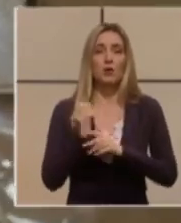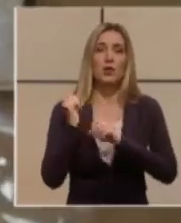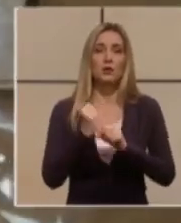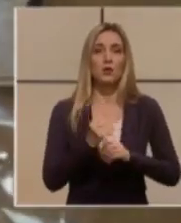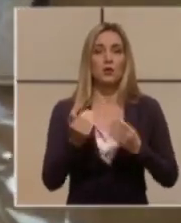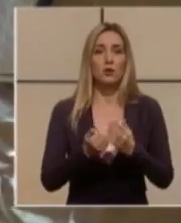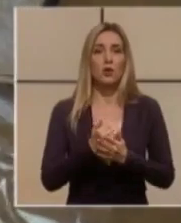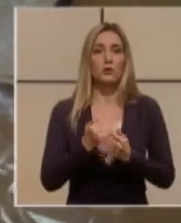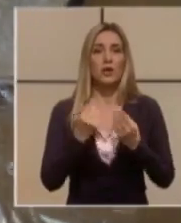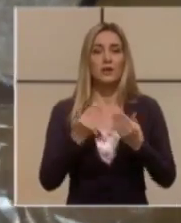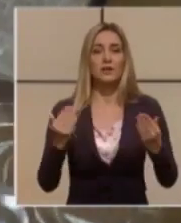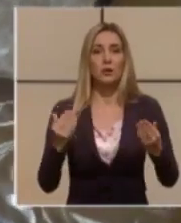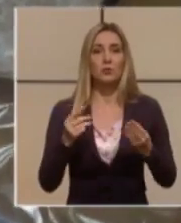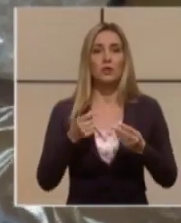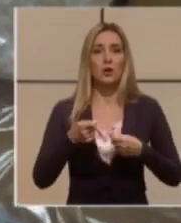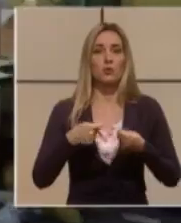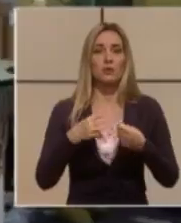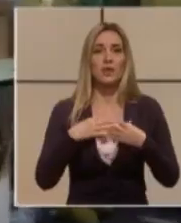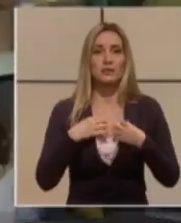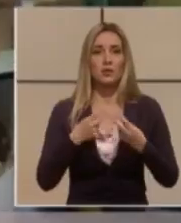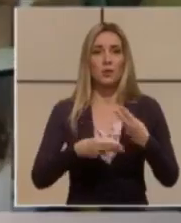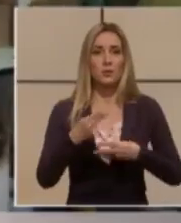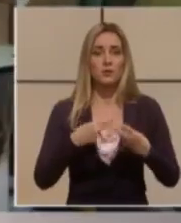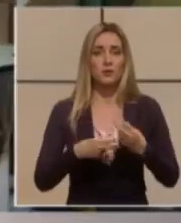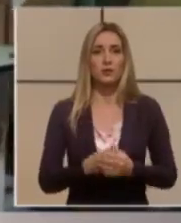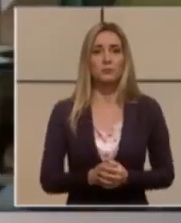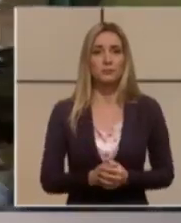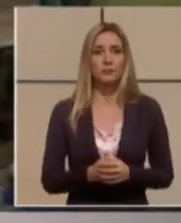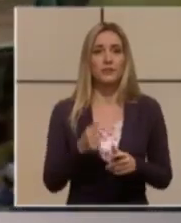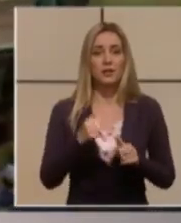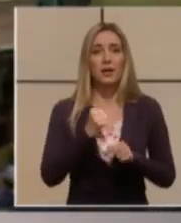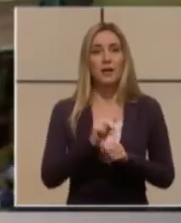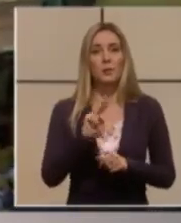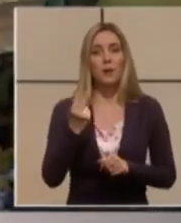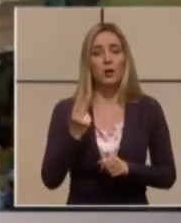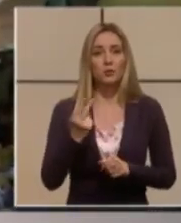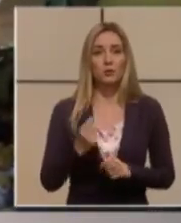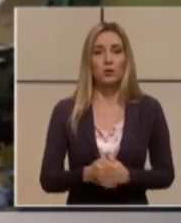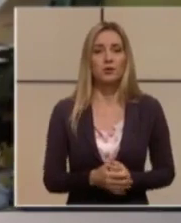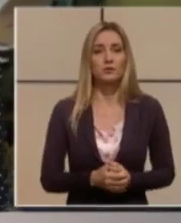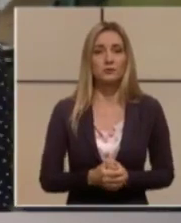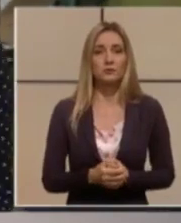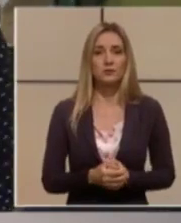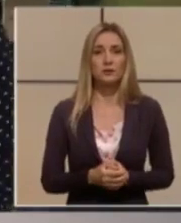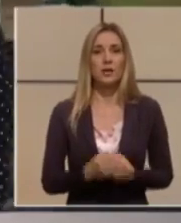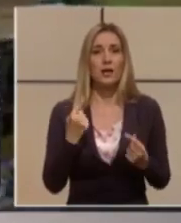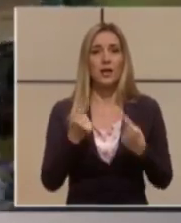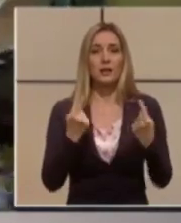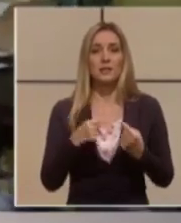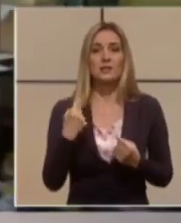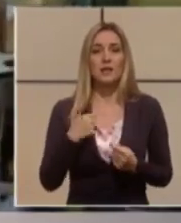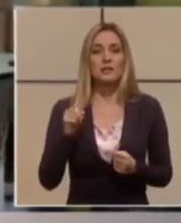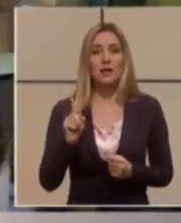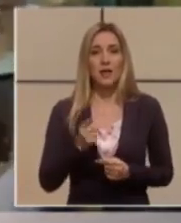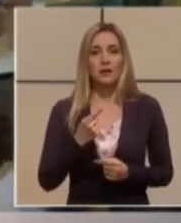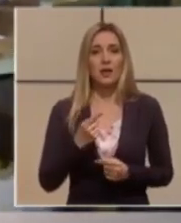donio nove trendove u tekstilnoj proizvodnji. Bavimo se malo drugom djelatnošću, ali kriza nas je